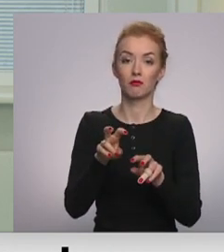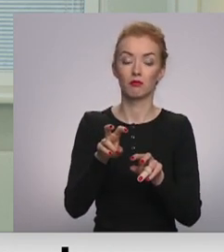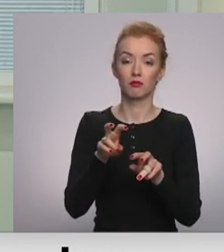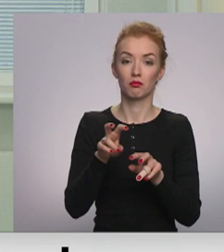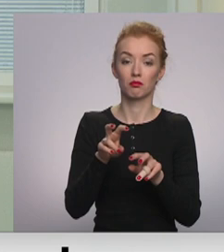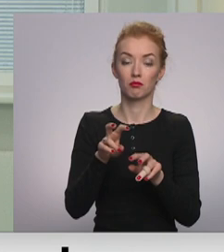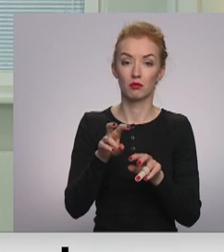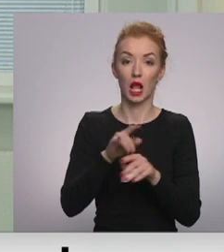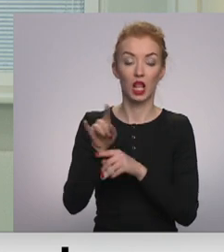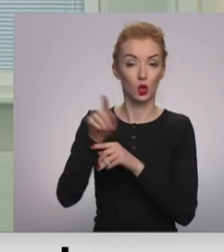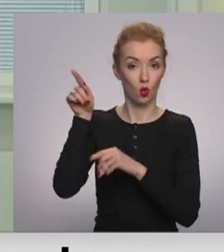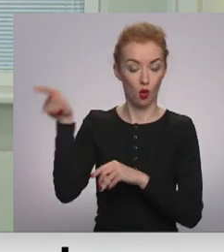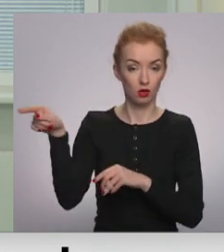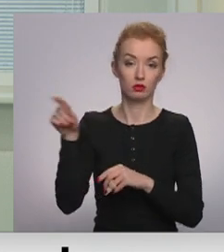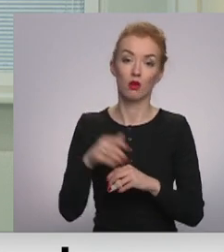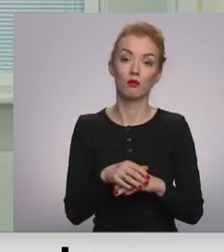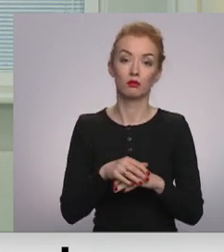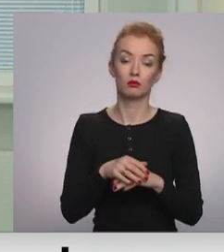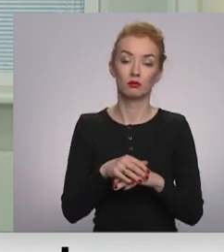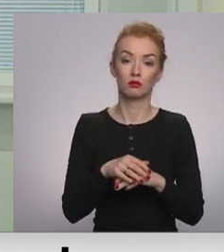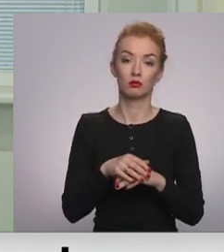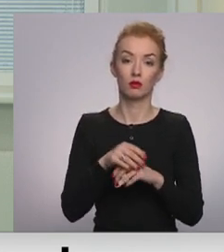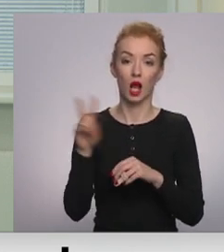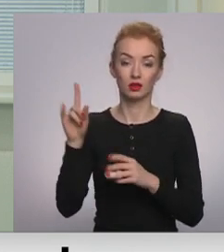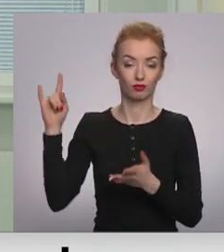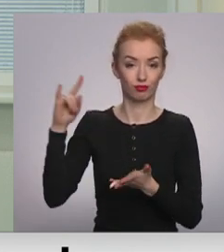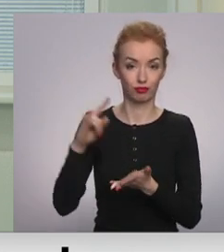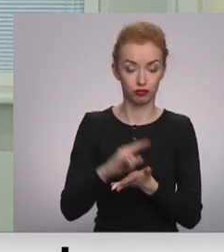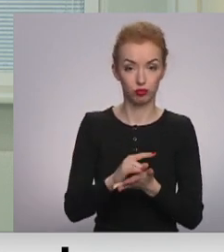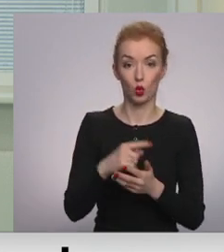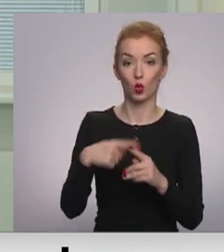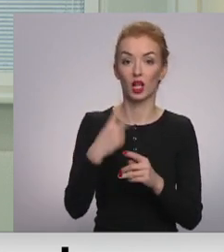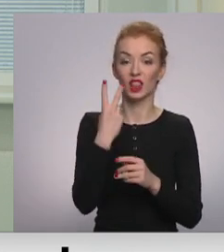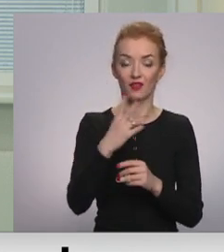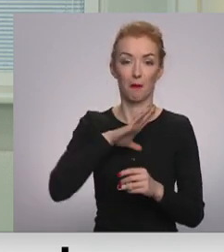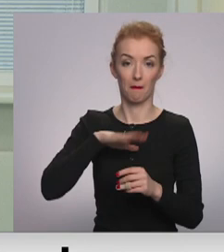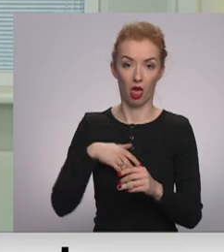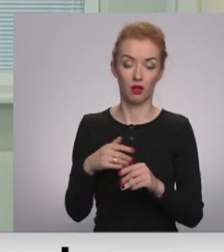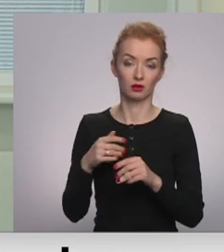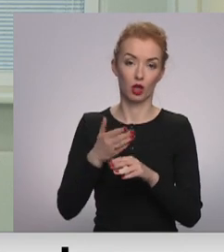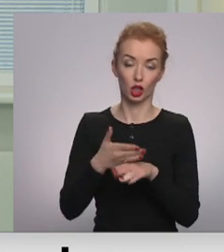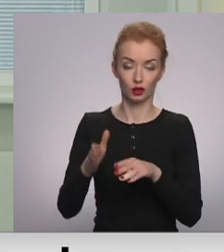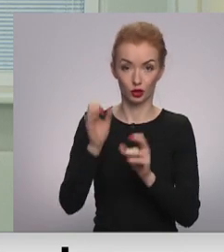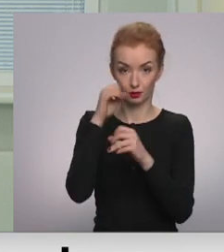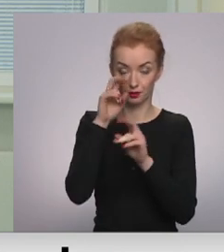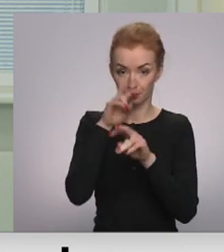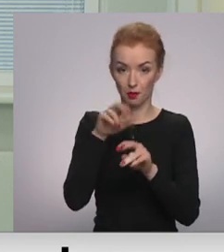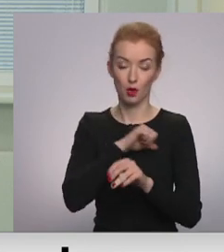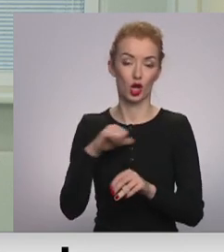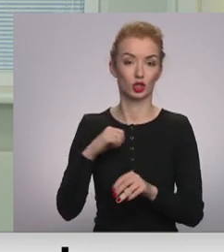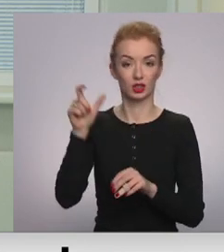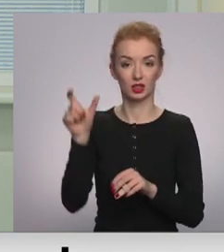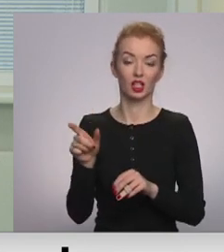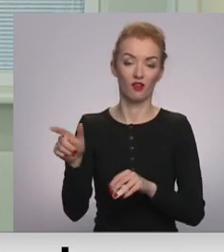bija paņemti lidostā no tiem cilvēkiem, kuri atlidoja, un 2 paraugi pēc tam. Jau, kad cilvēki,